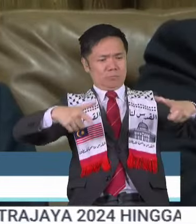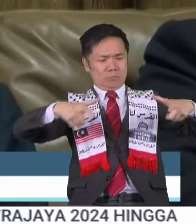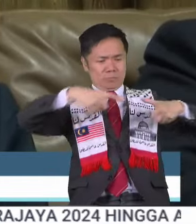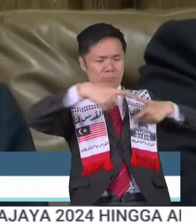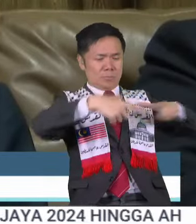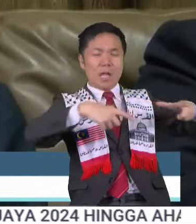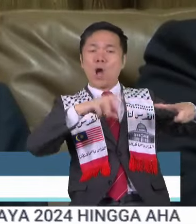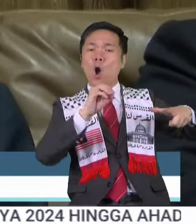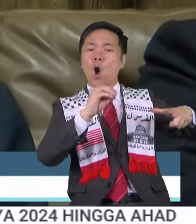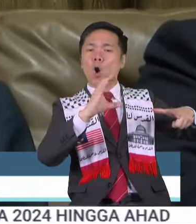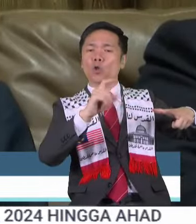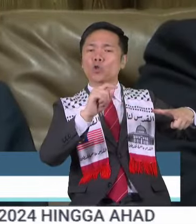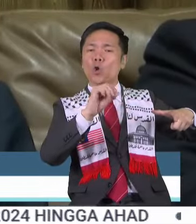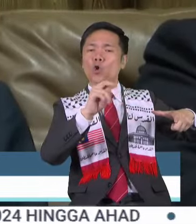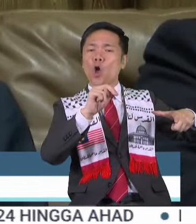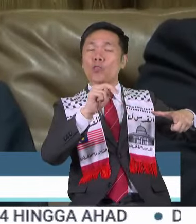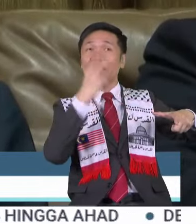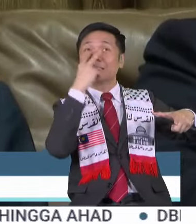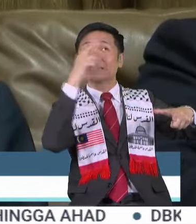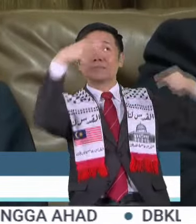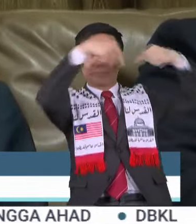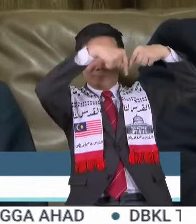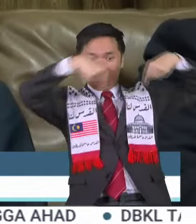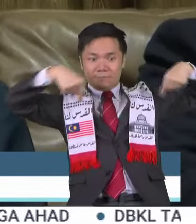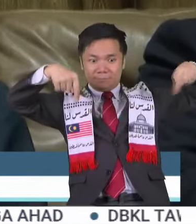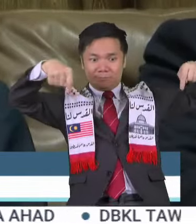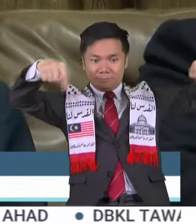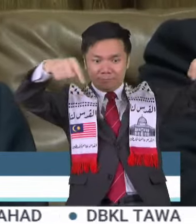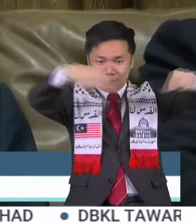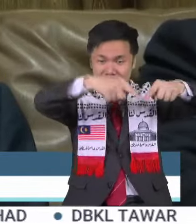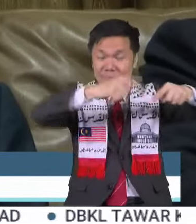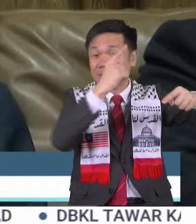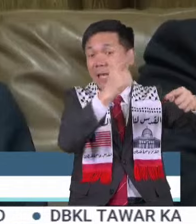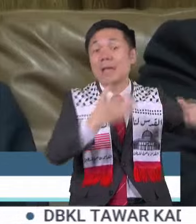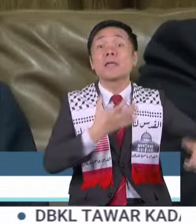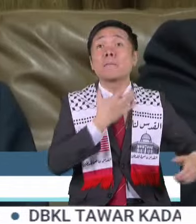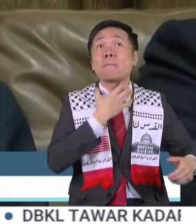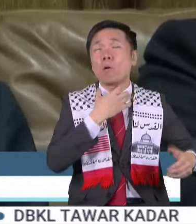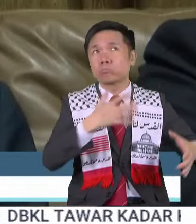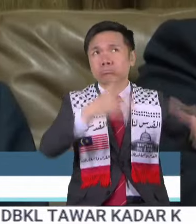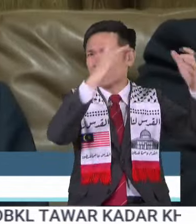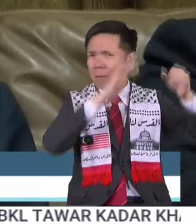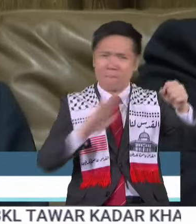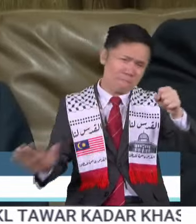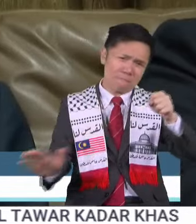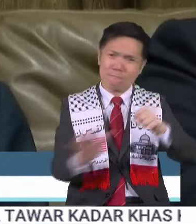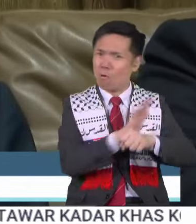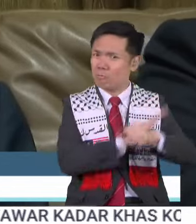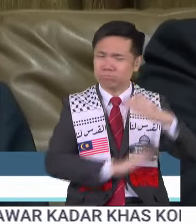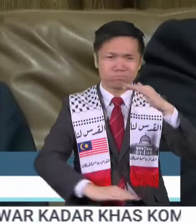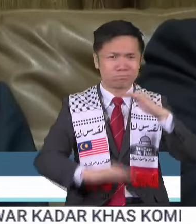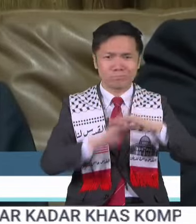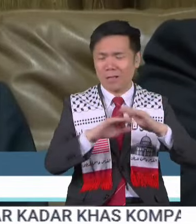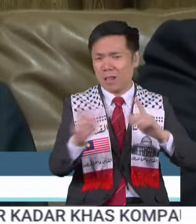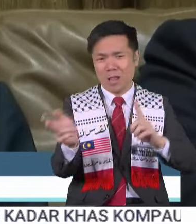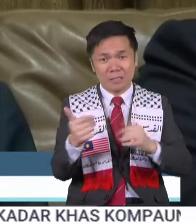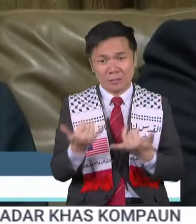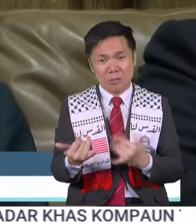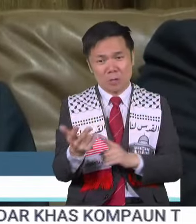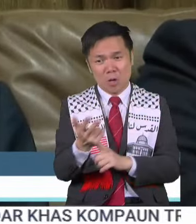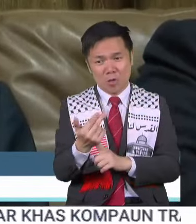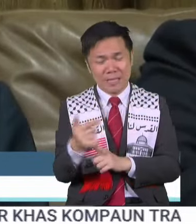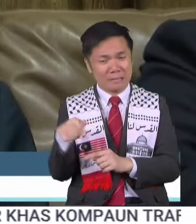penuh tengok last week pun Har Pusam pun penuh jadi memang kita punya hotel tak